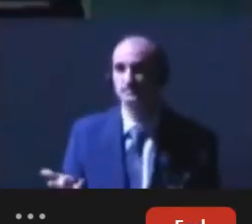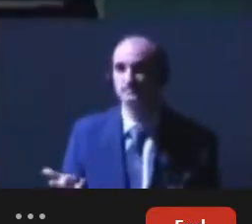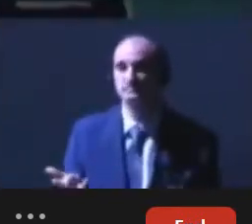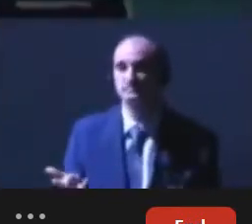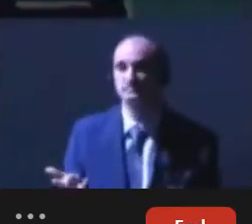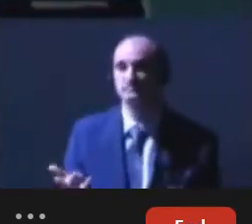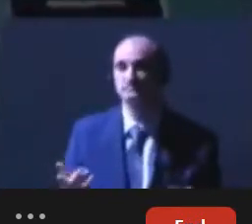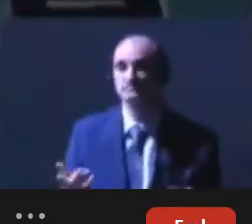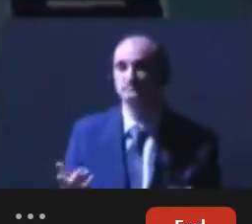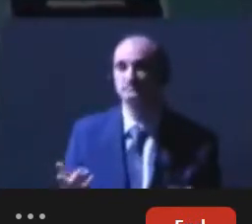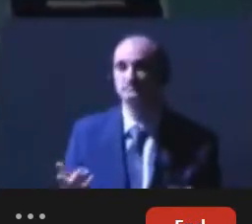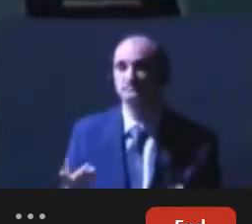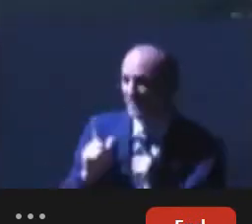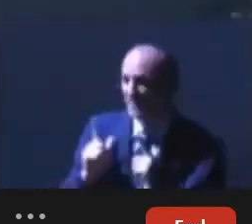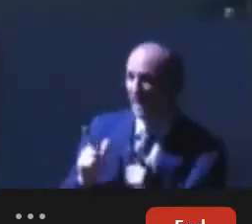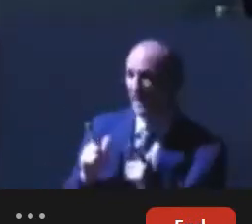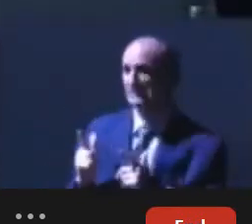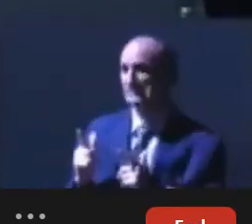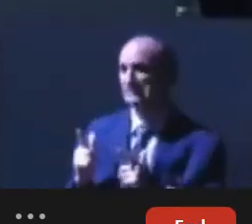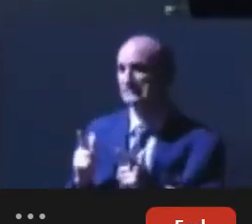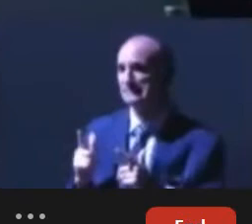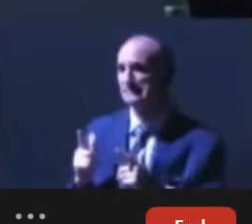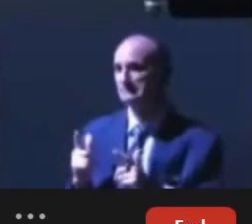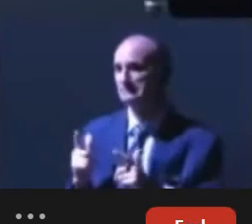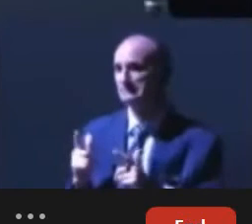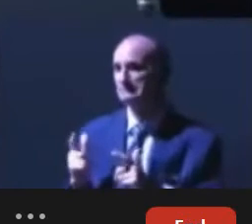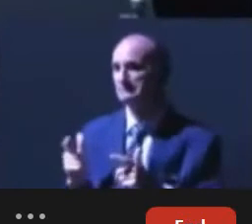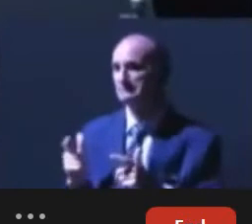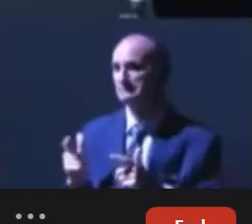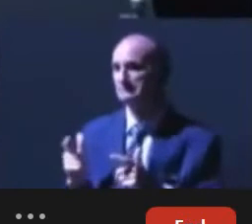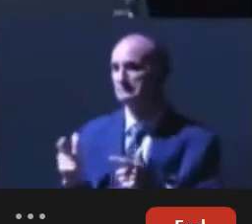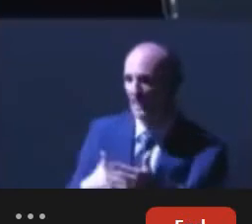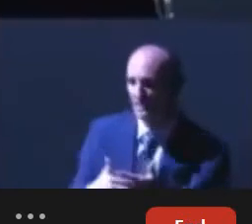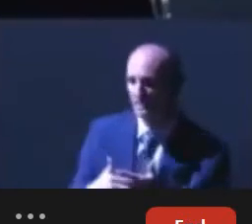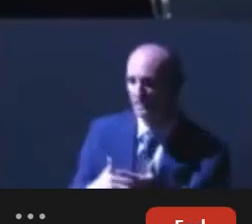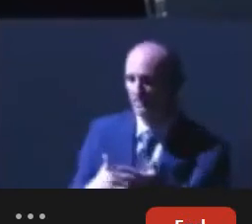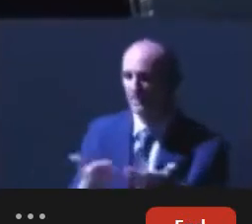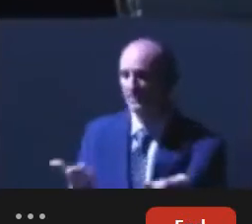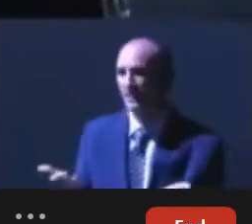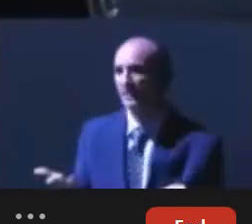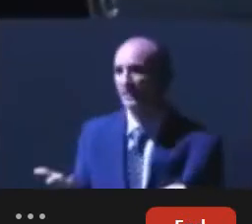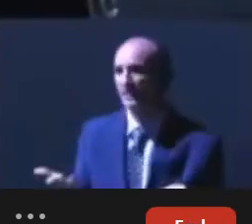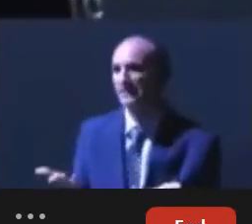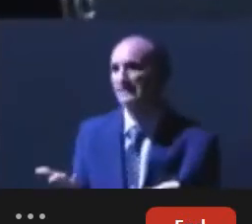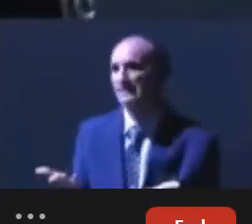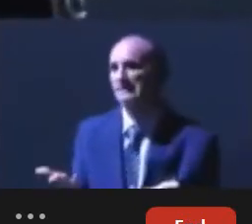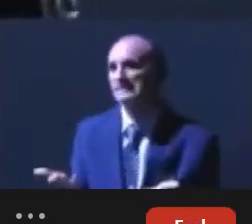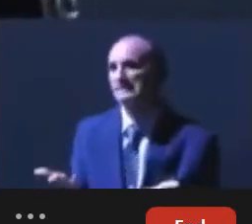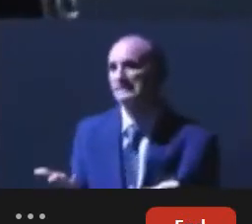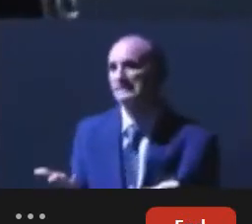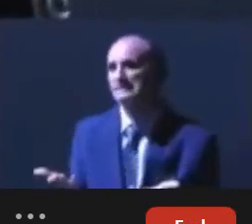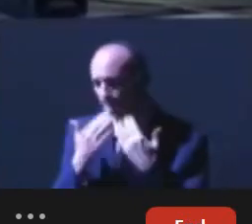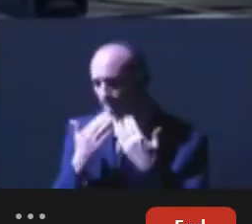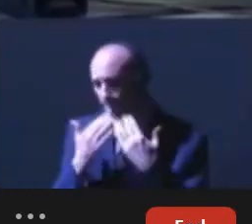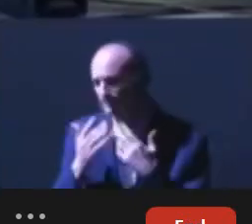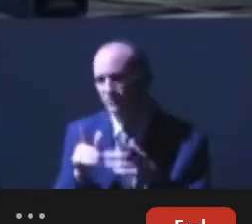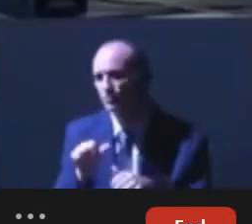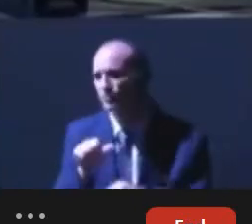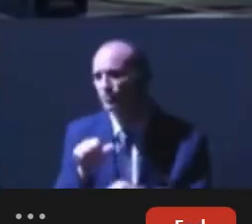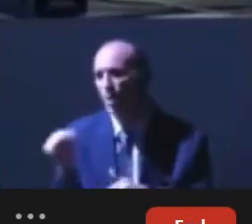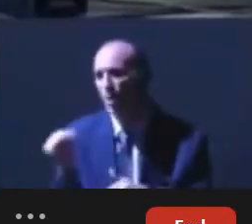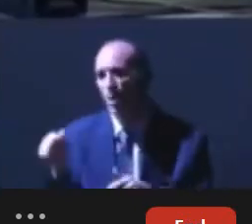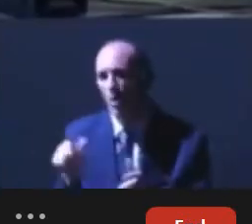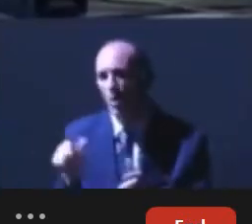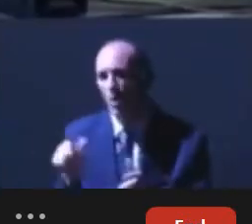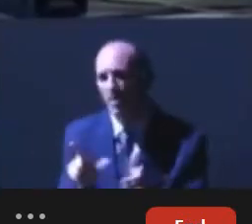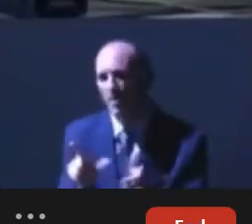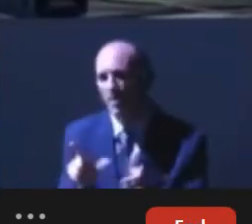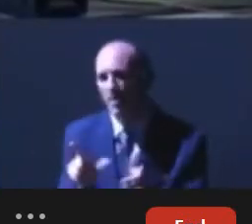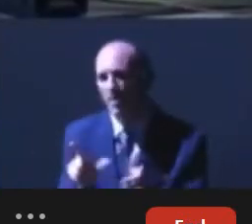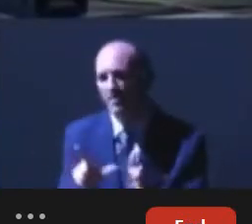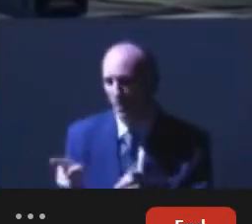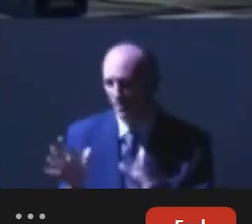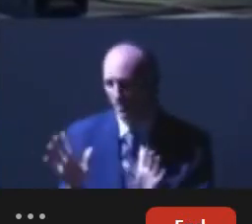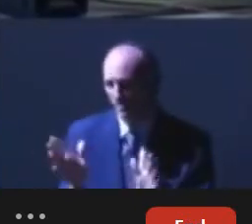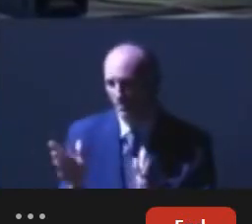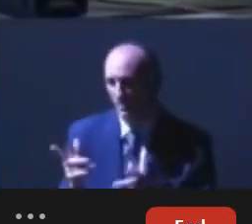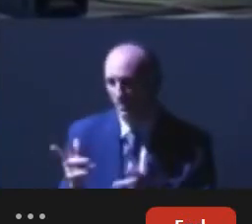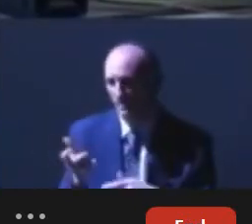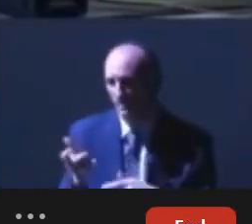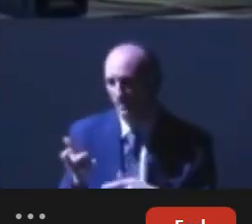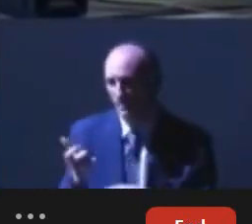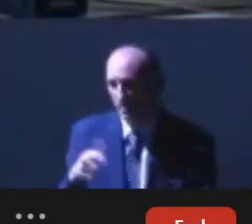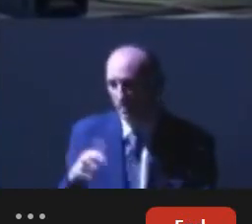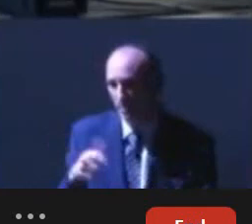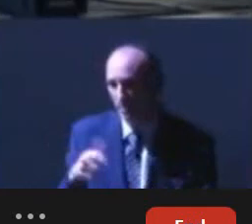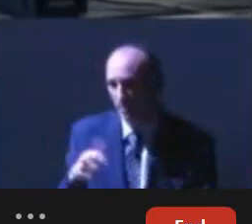luôn luôn hạn, dù là có dịch Covid rồi có những cái hạn chế trên máy bay, thì nó chỉ tạm thời thôi. Mọi người phải hiểu rằng là khi mà mọi